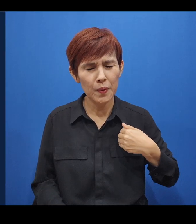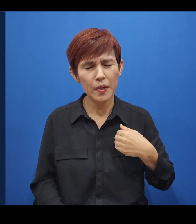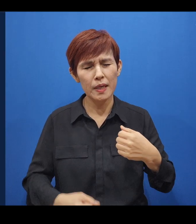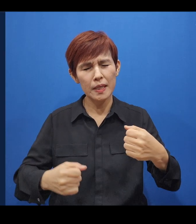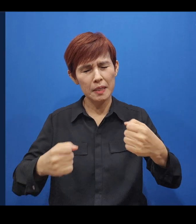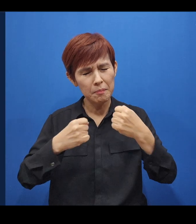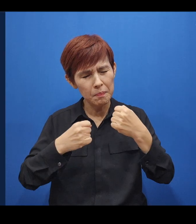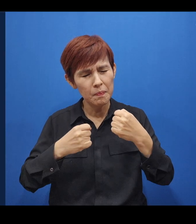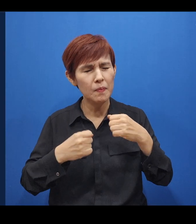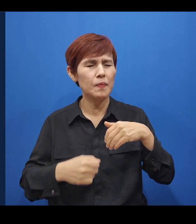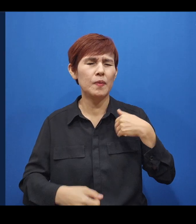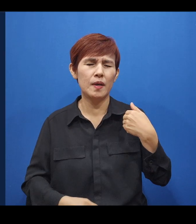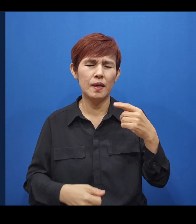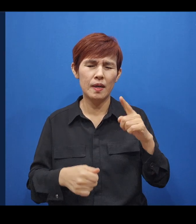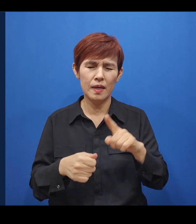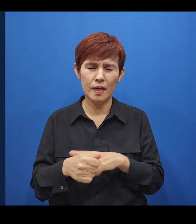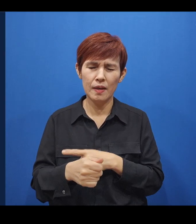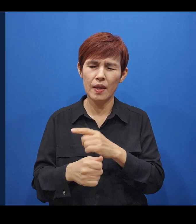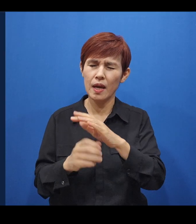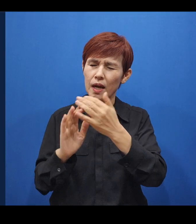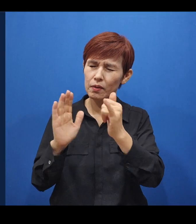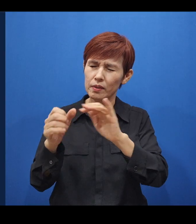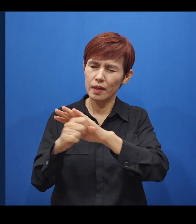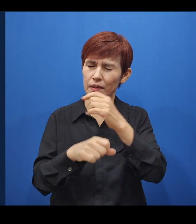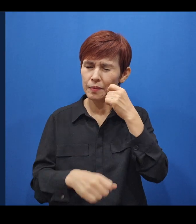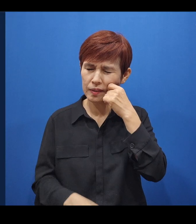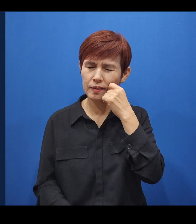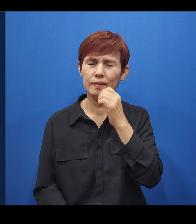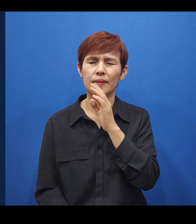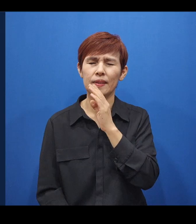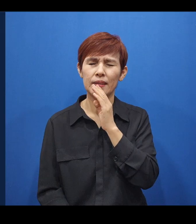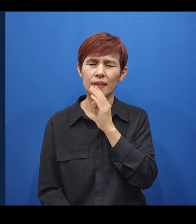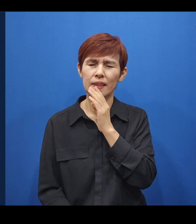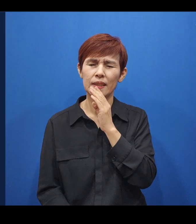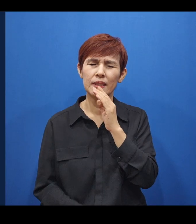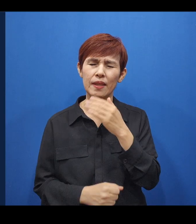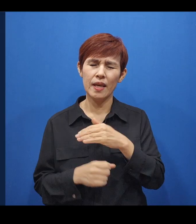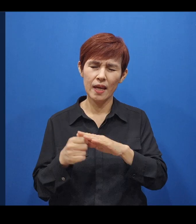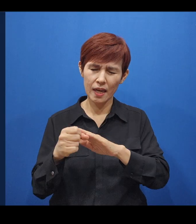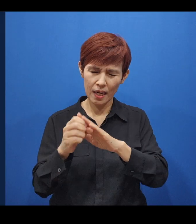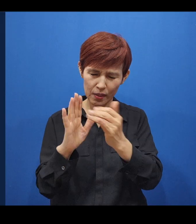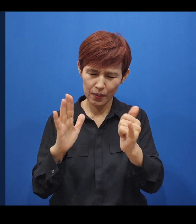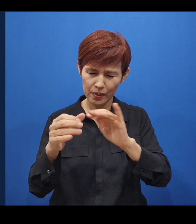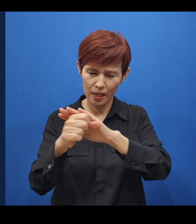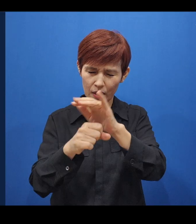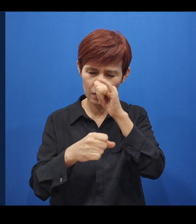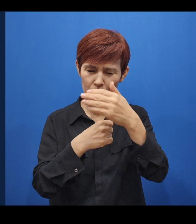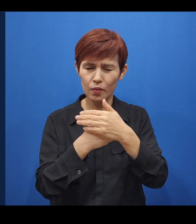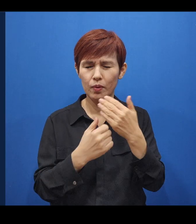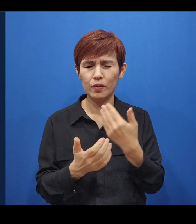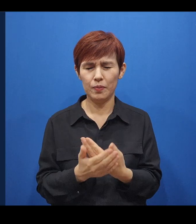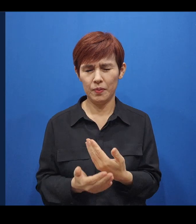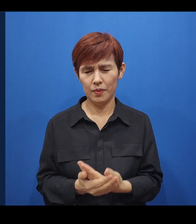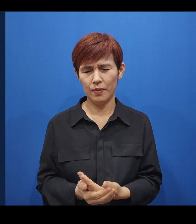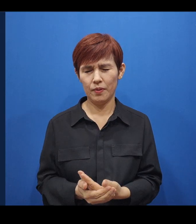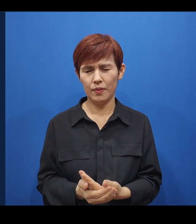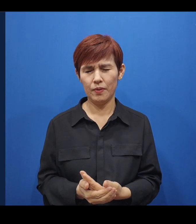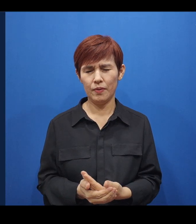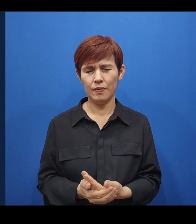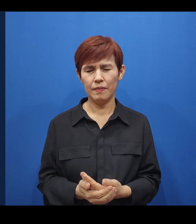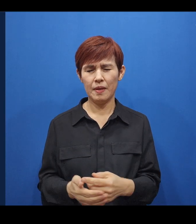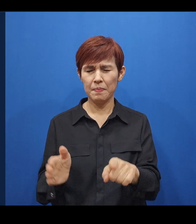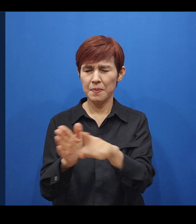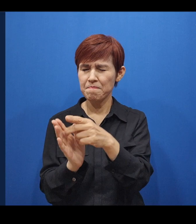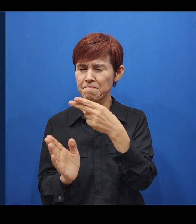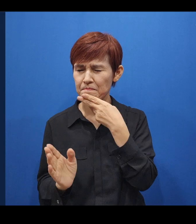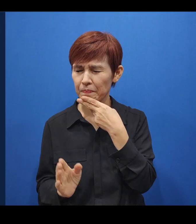힘이 없어서 내가 내 가족들조차 살아가지 못합니다. 하나님, 내 가족들을 사랑할 수 있게 도와주시옵소서. 내 믿지